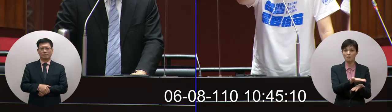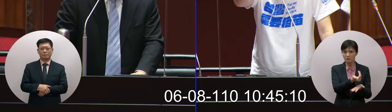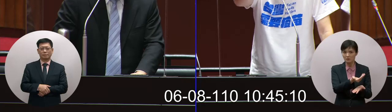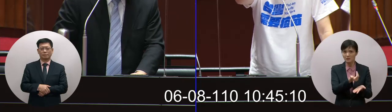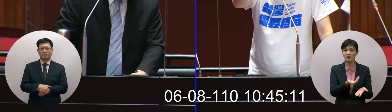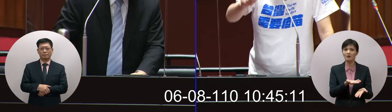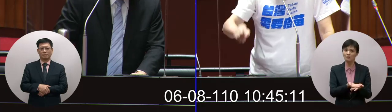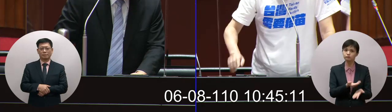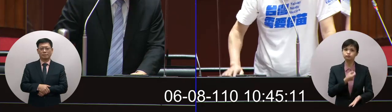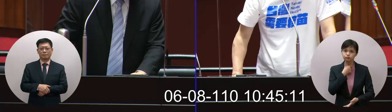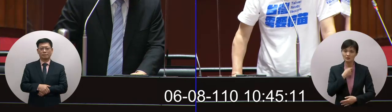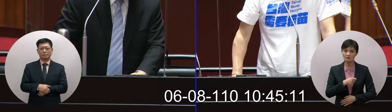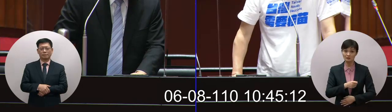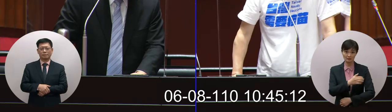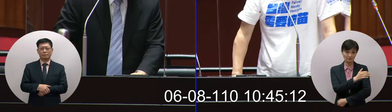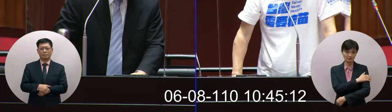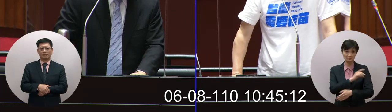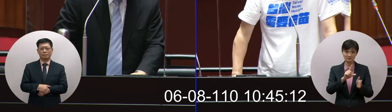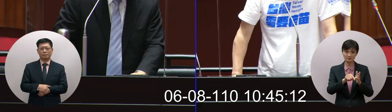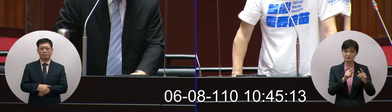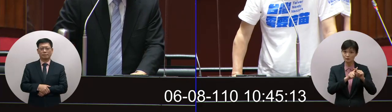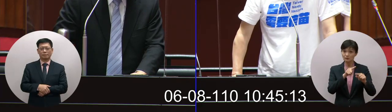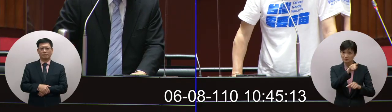陈世忠他负得了责任吗？